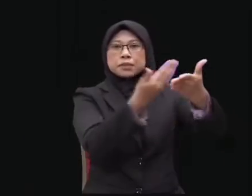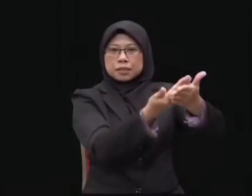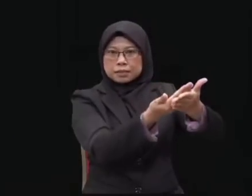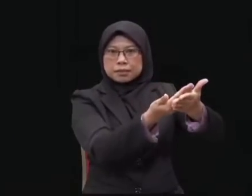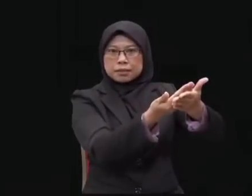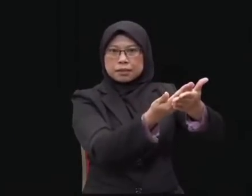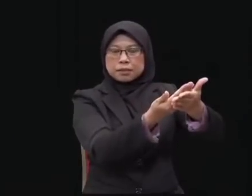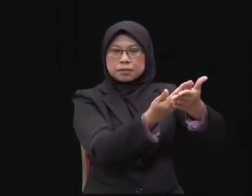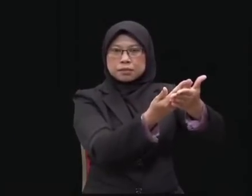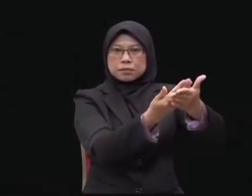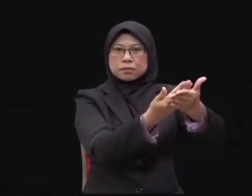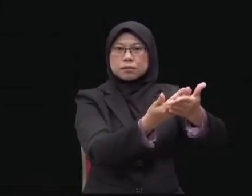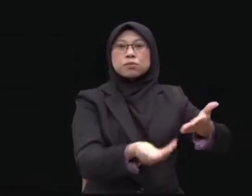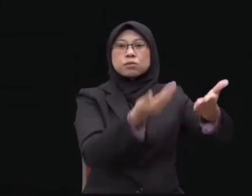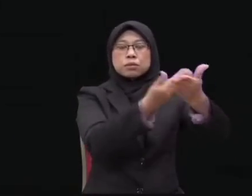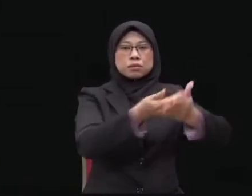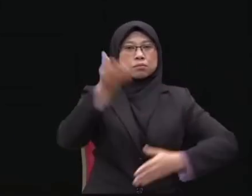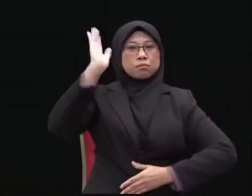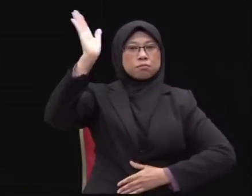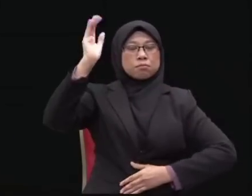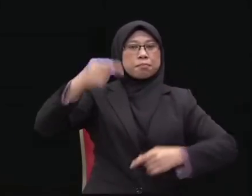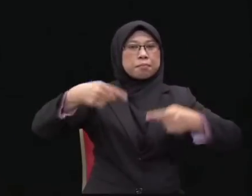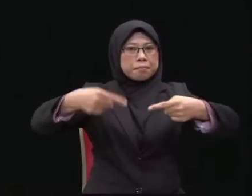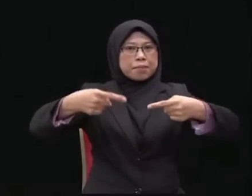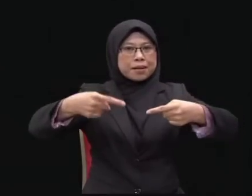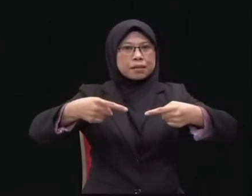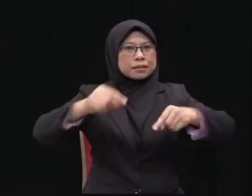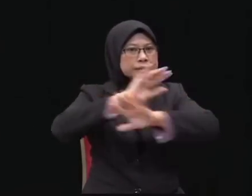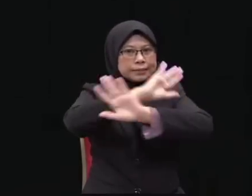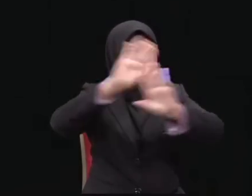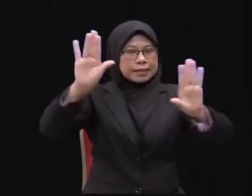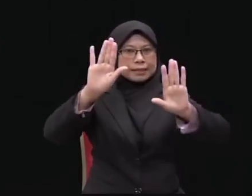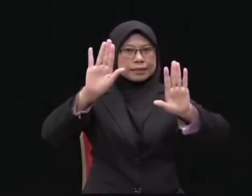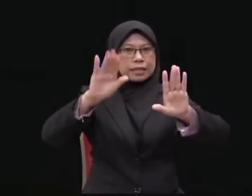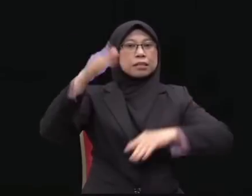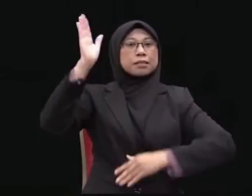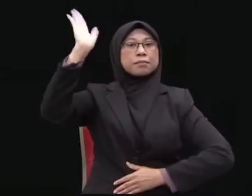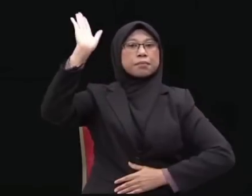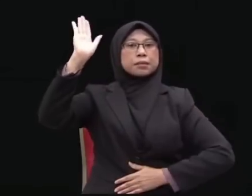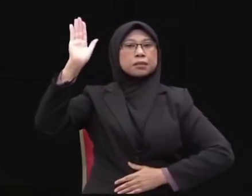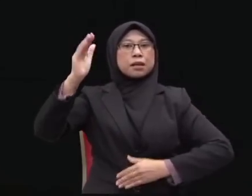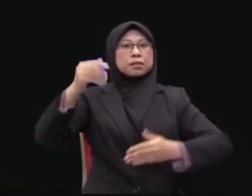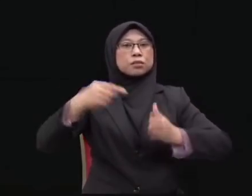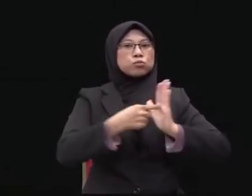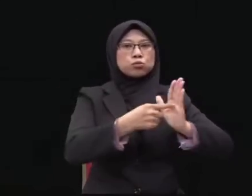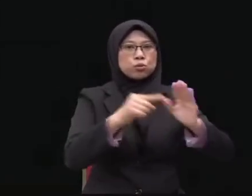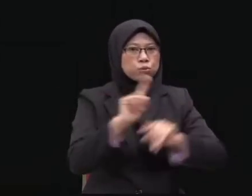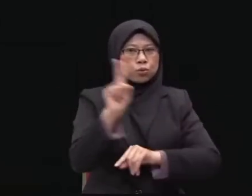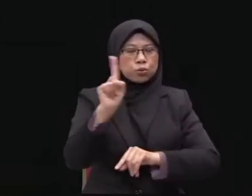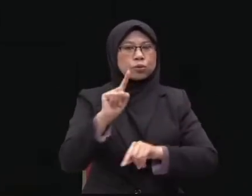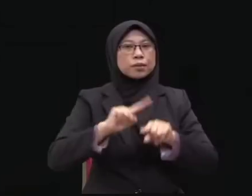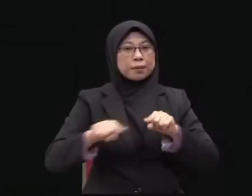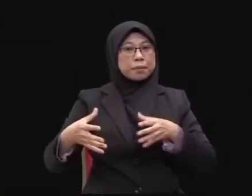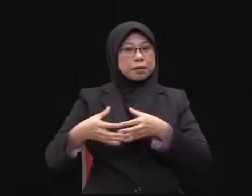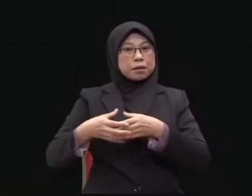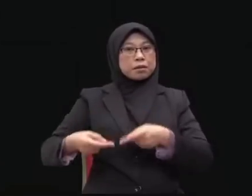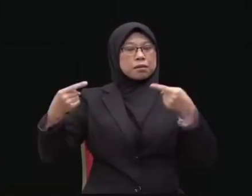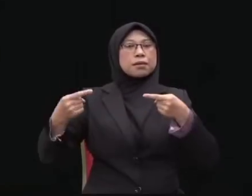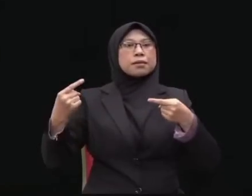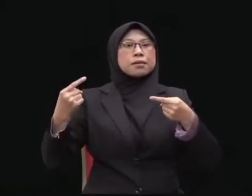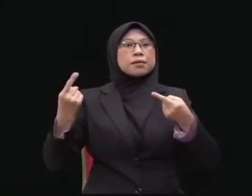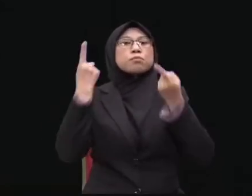usul untuk membahaskan laporan Ketua Audit Negara ini tidak dibentangkan, dikemukakan. Sebaliknya, kami pembakar bersetuju